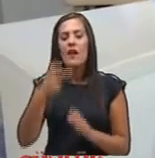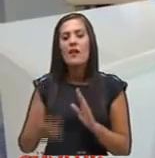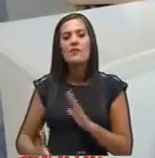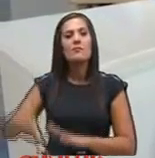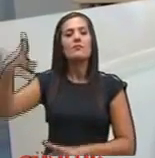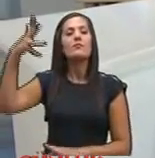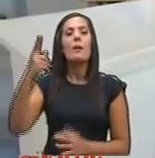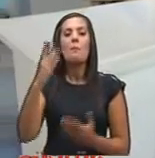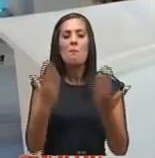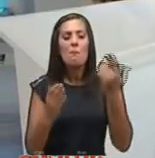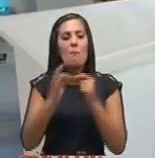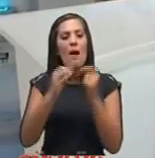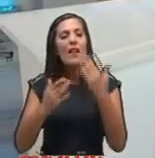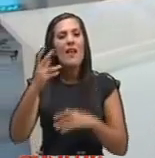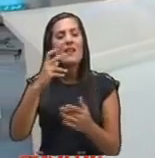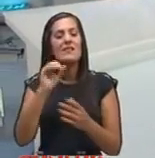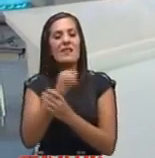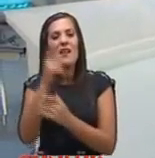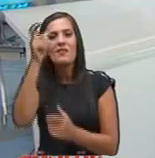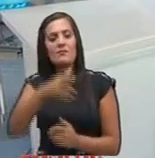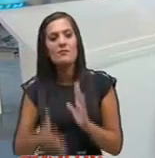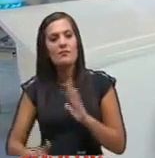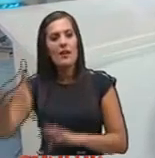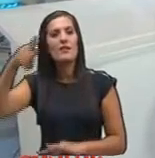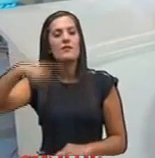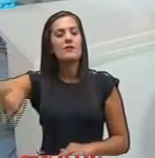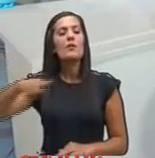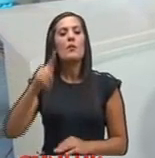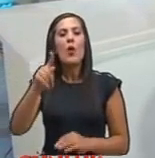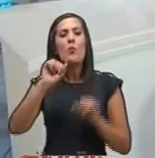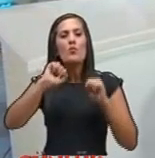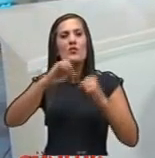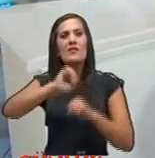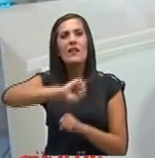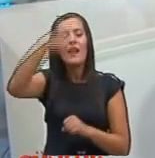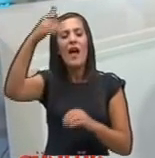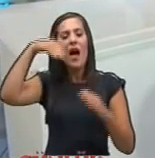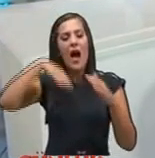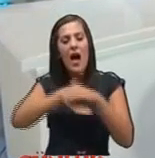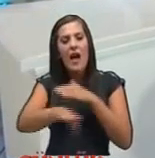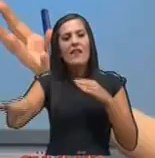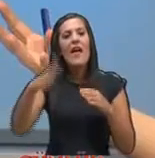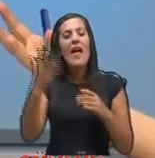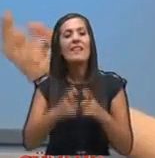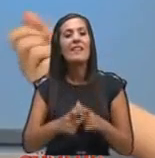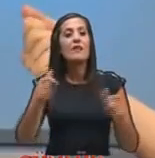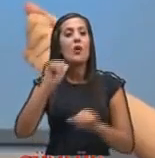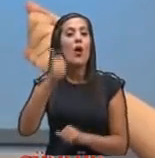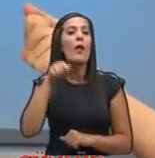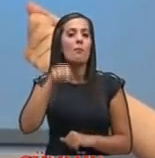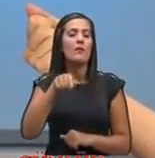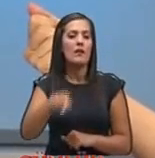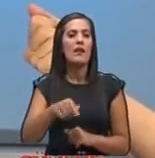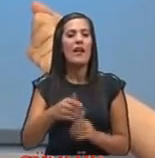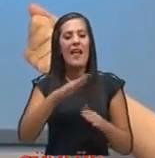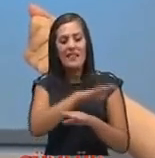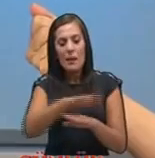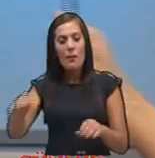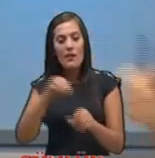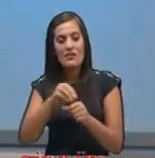bir bale sanatçısı yetiştirmek aslında işin, işte o buzdağının alttaki en geniş ve en önemli kısmı, tabanda